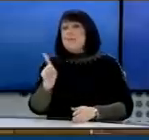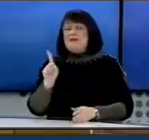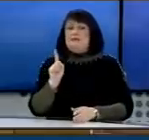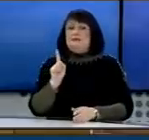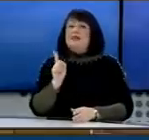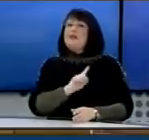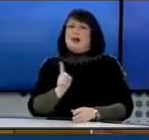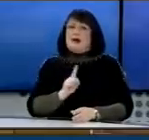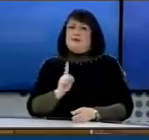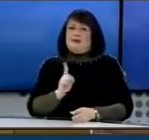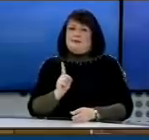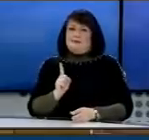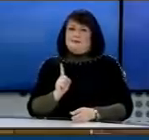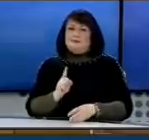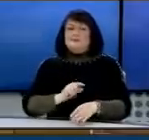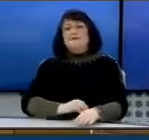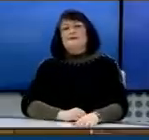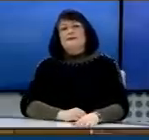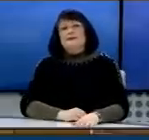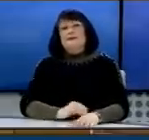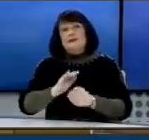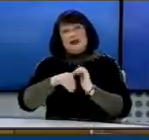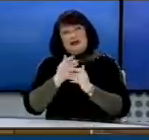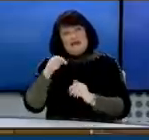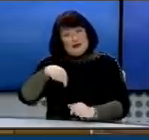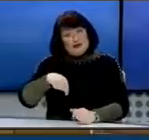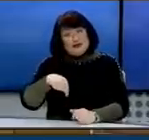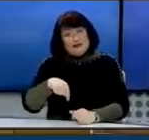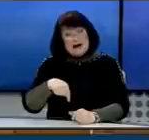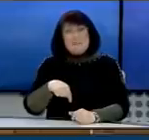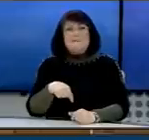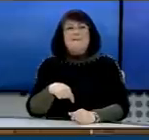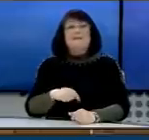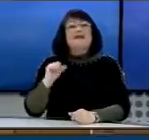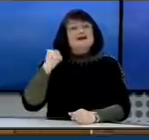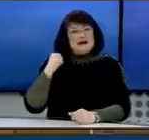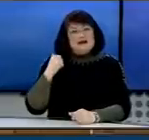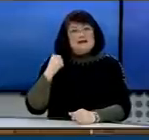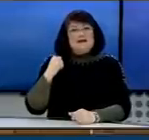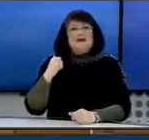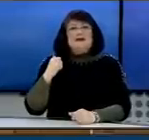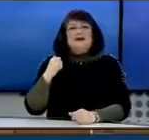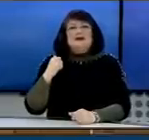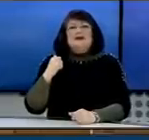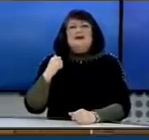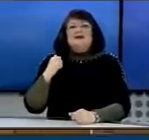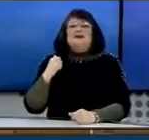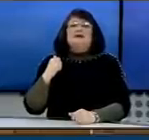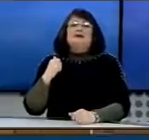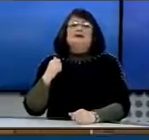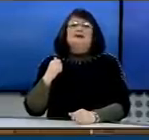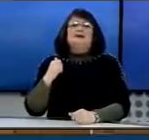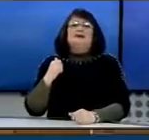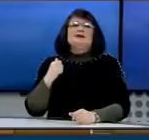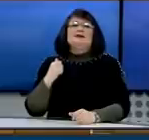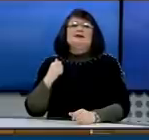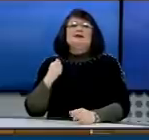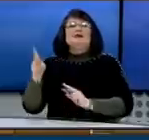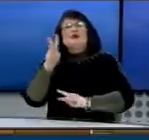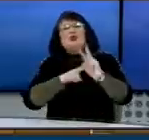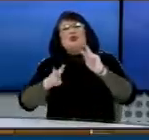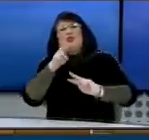ενδιαφέρον ότι σήμερα και χθες χτυπήθηκαν από μεγάλες